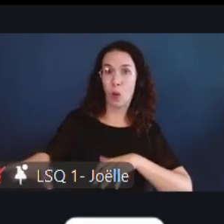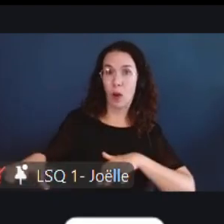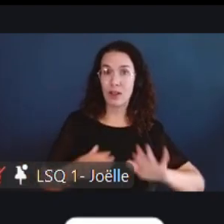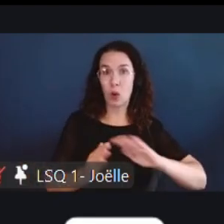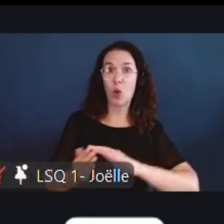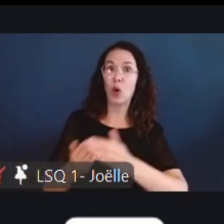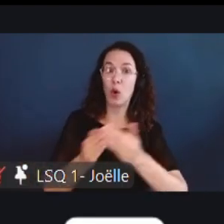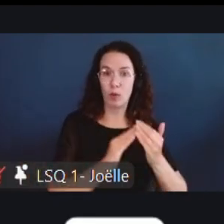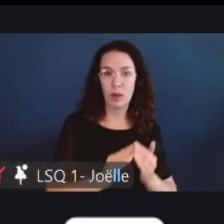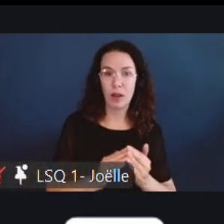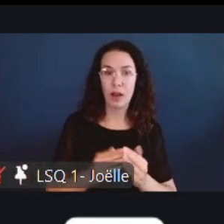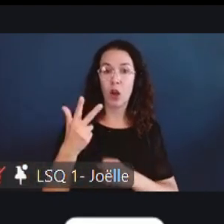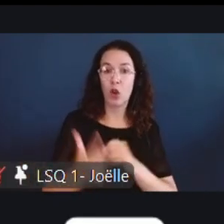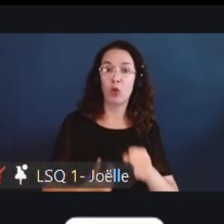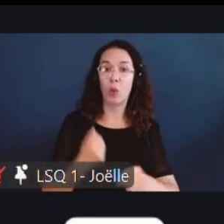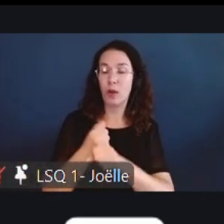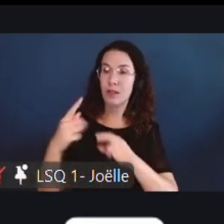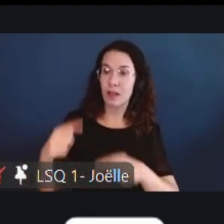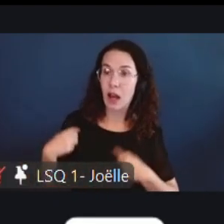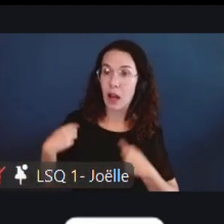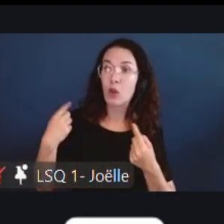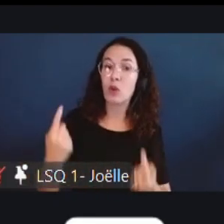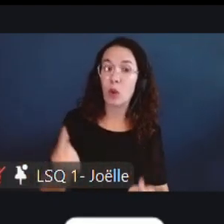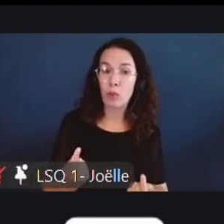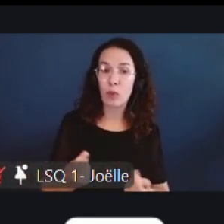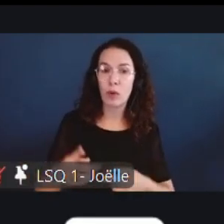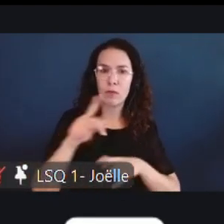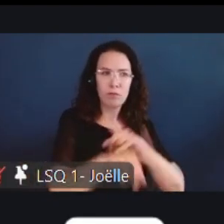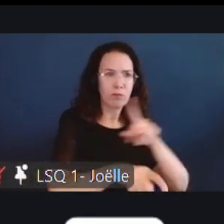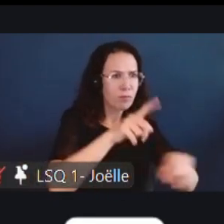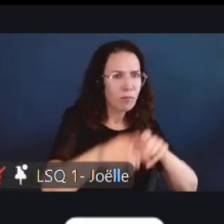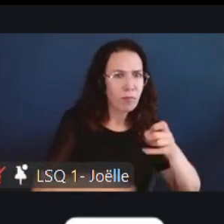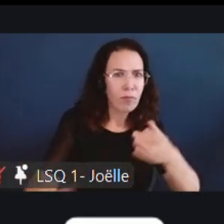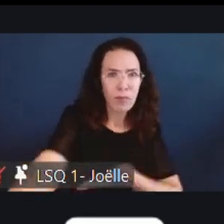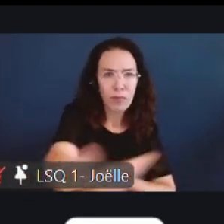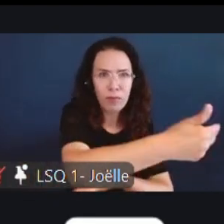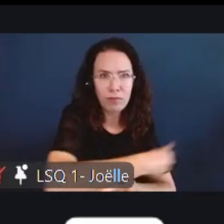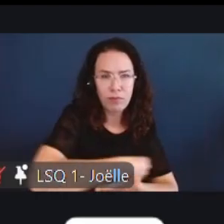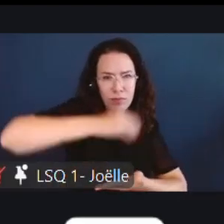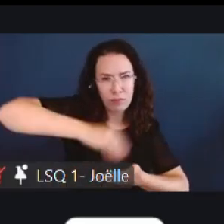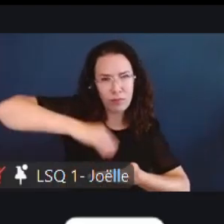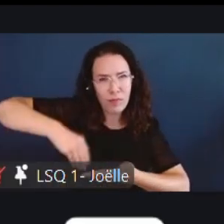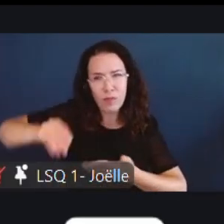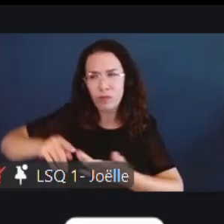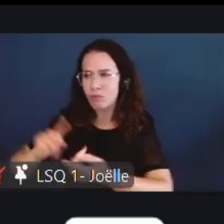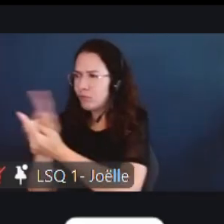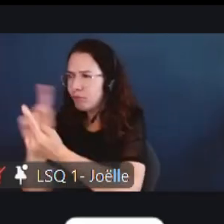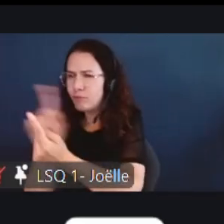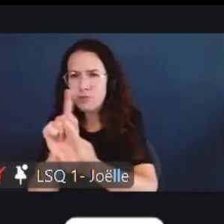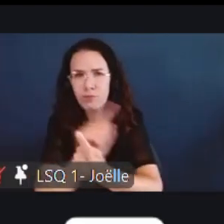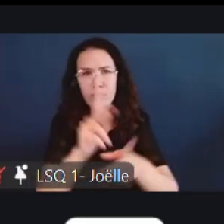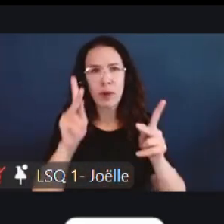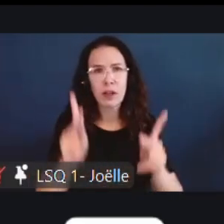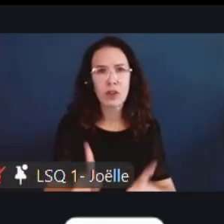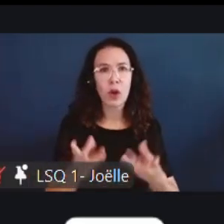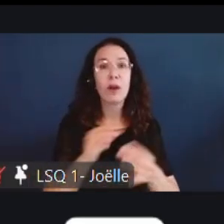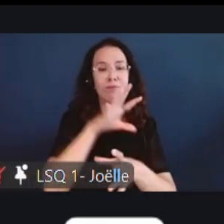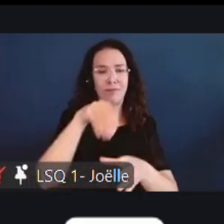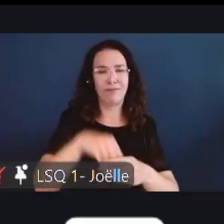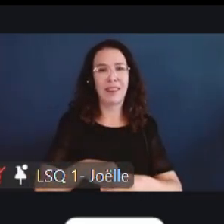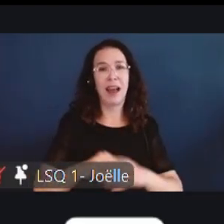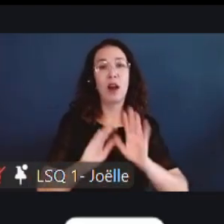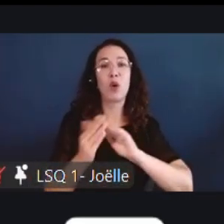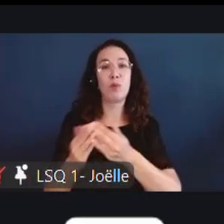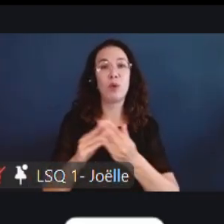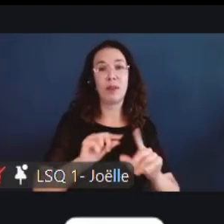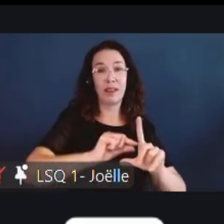communautaire. Depuis 3 ans, nous avons mené des recensions d'écrits et on a consulté des centaines de personnes de LGBTQIA+,